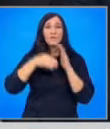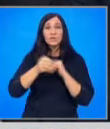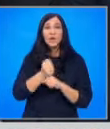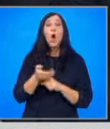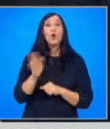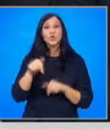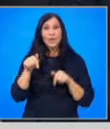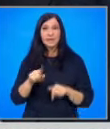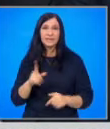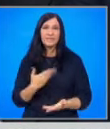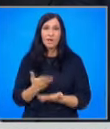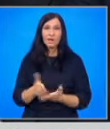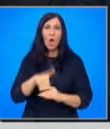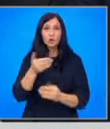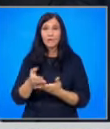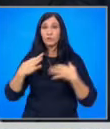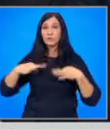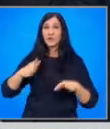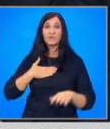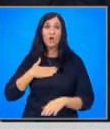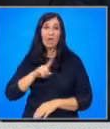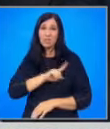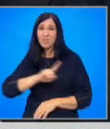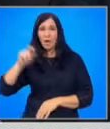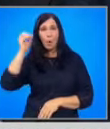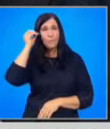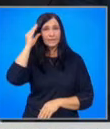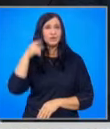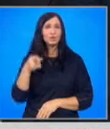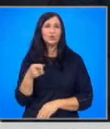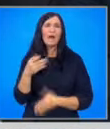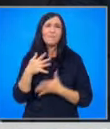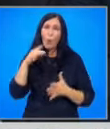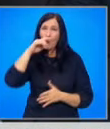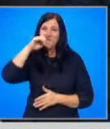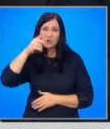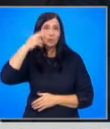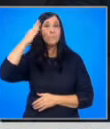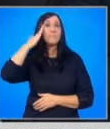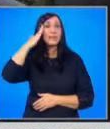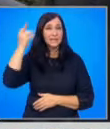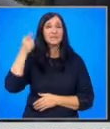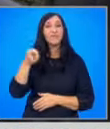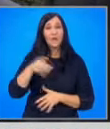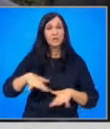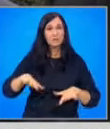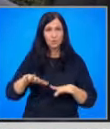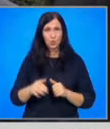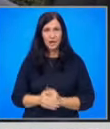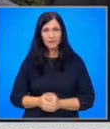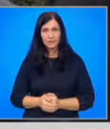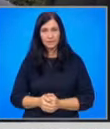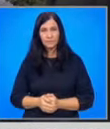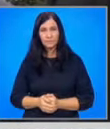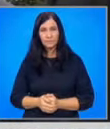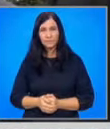още днес трябва да подаде своята оставка и да освободи от своята некомпетентност. Това е изключително важно министерство в тази ситуация.